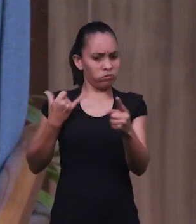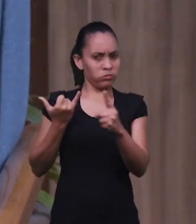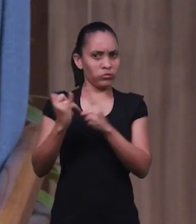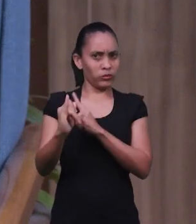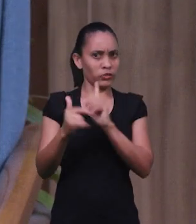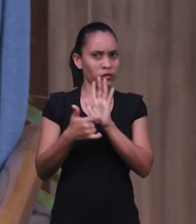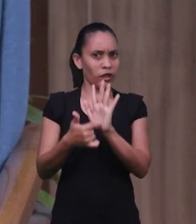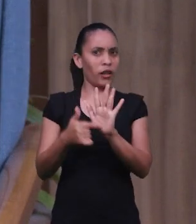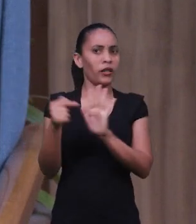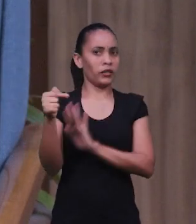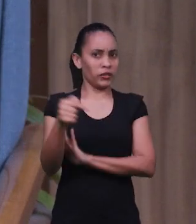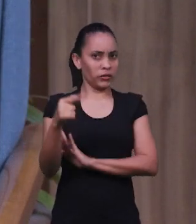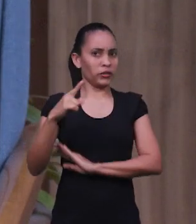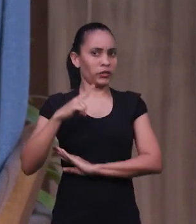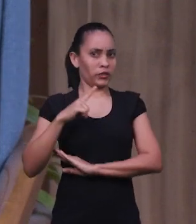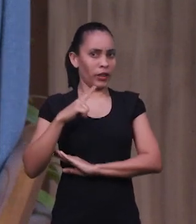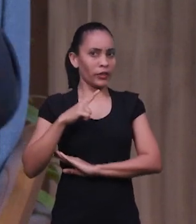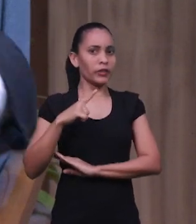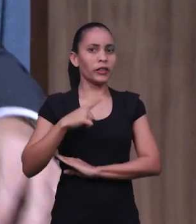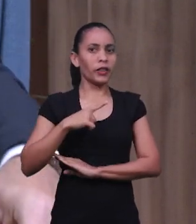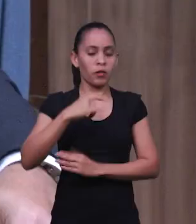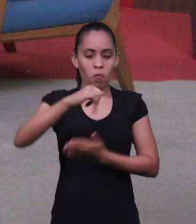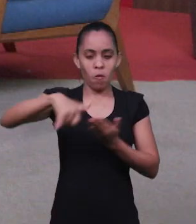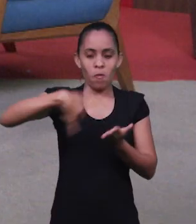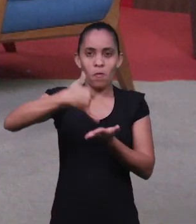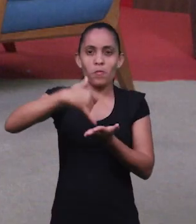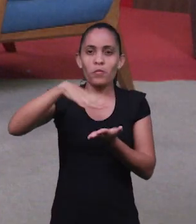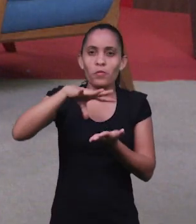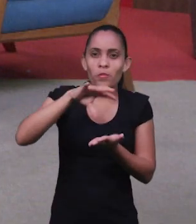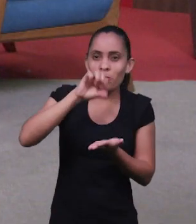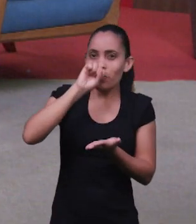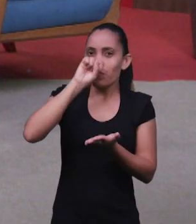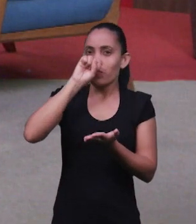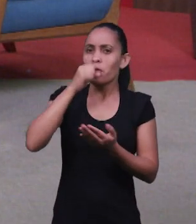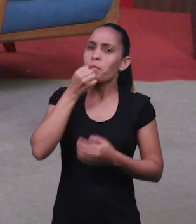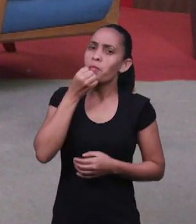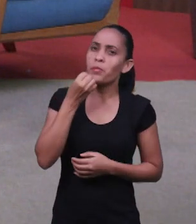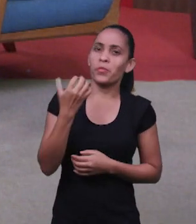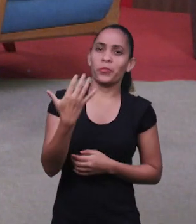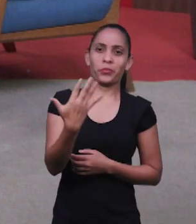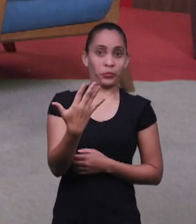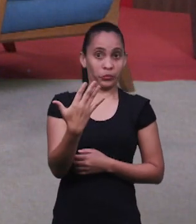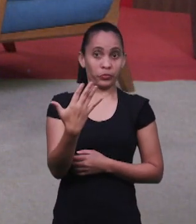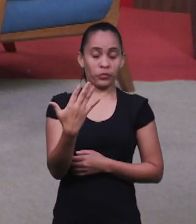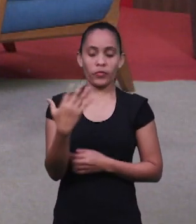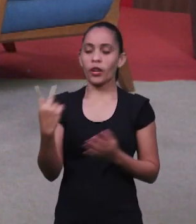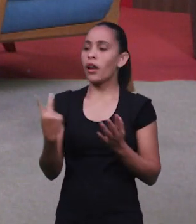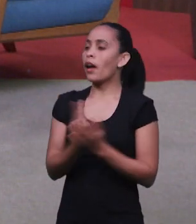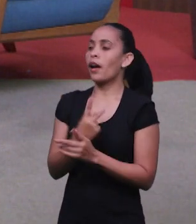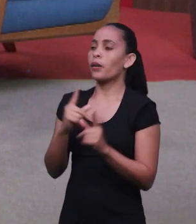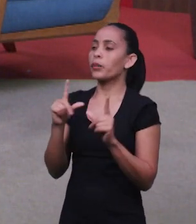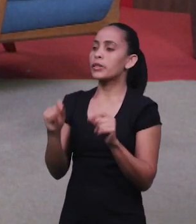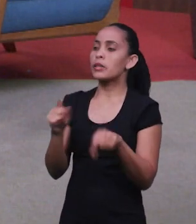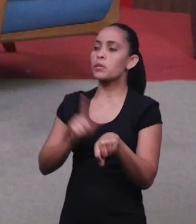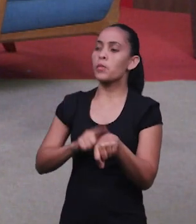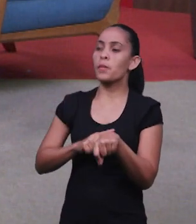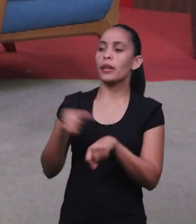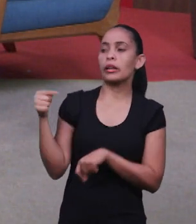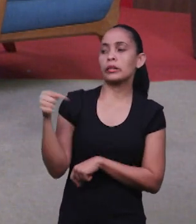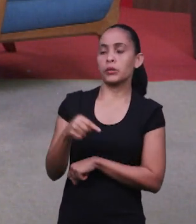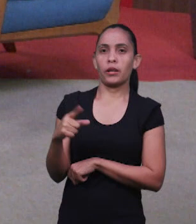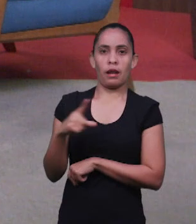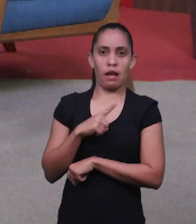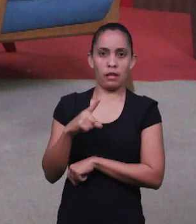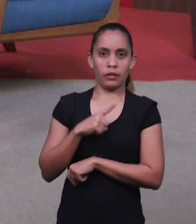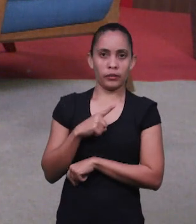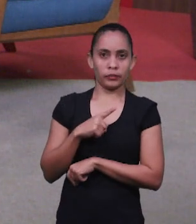a la bonne odeur, le parfum. Ce que Sergio nous a dit tout à l'heure, qu'est-ce qui se passait avec cet environnement? Il a été pris